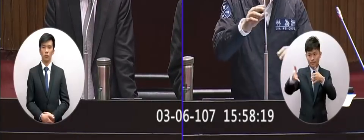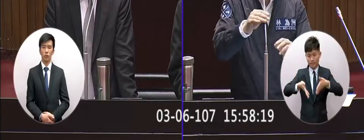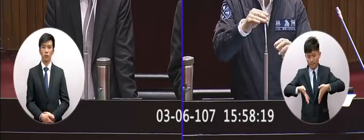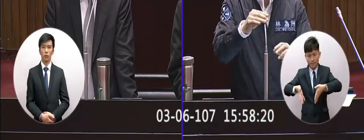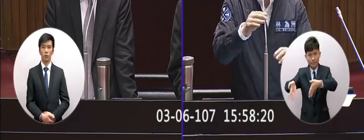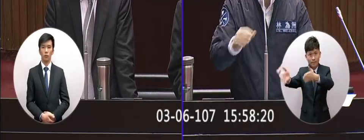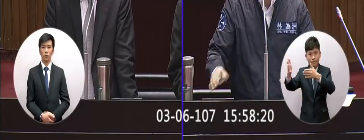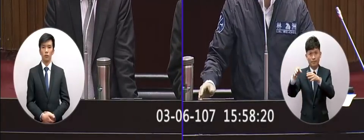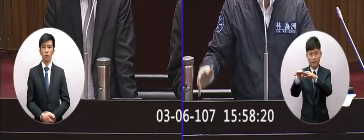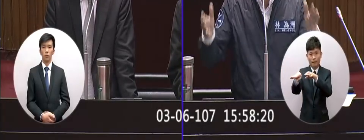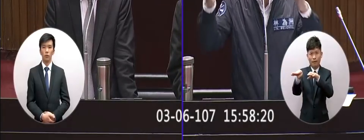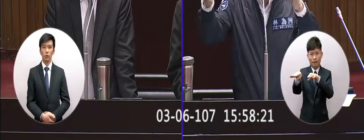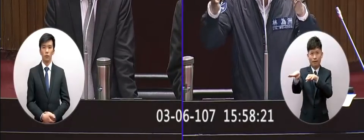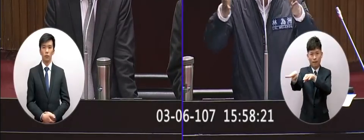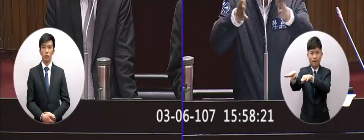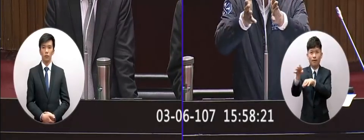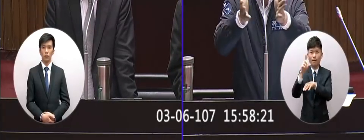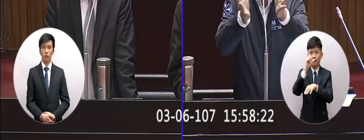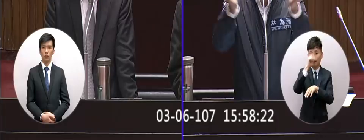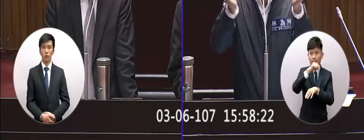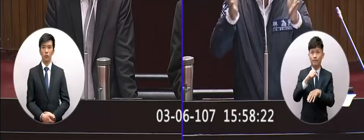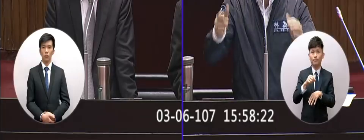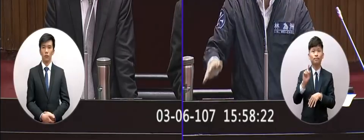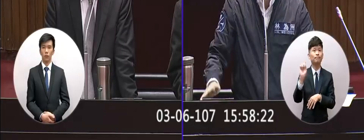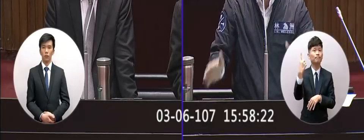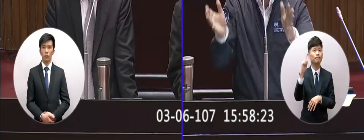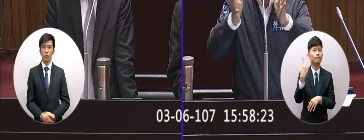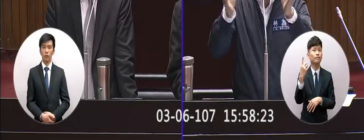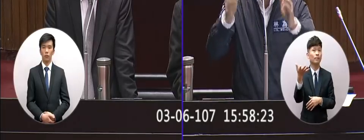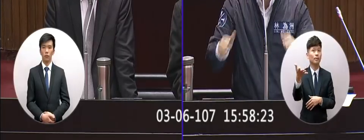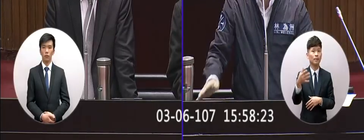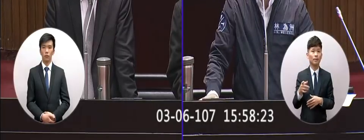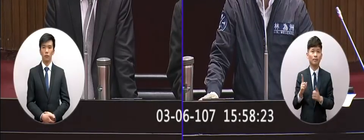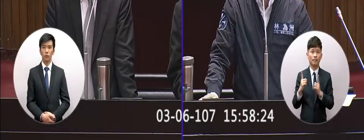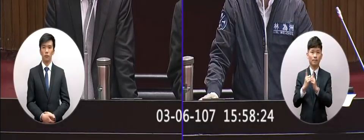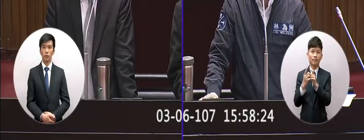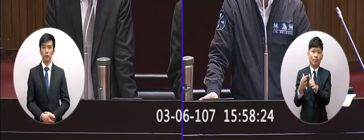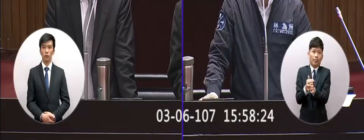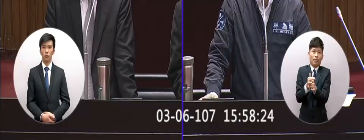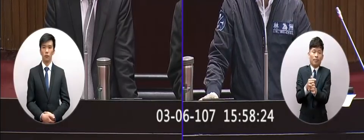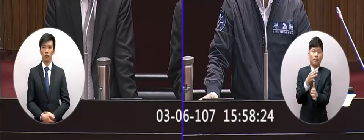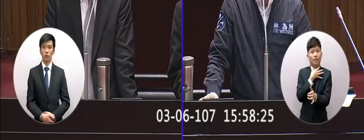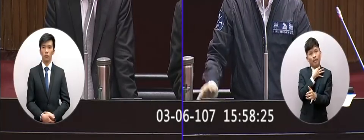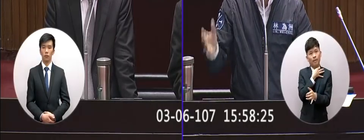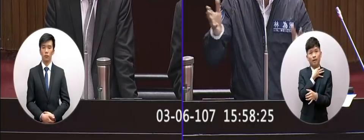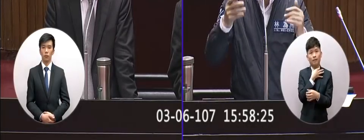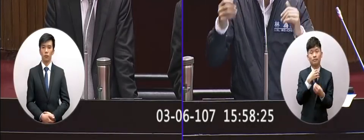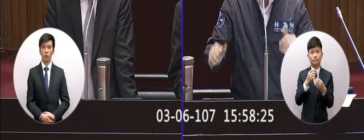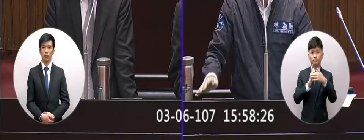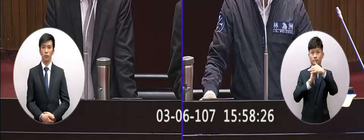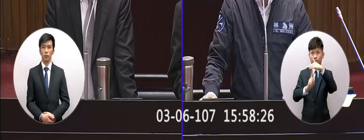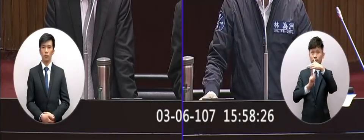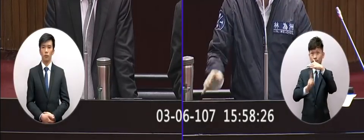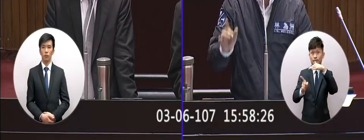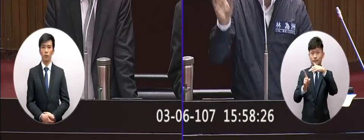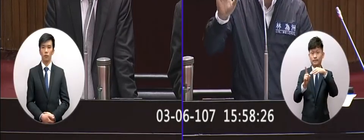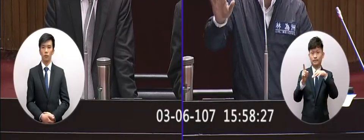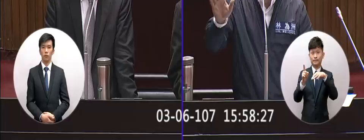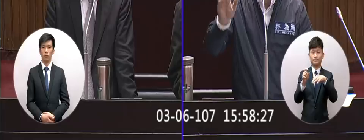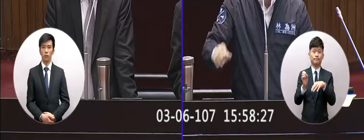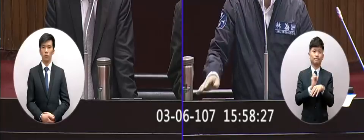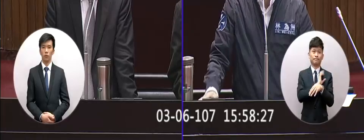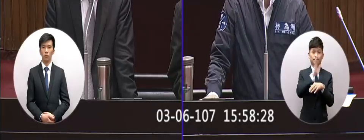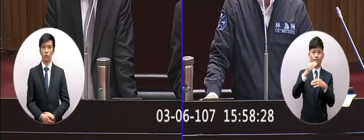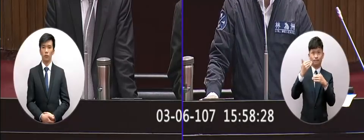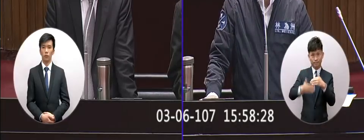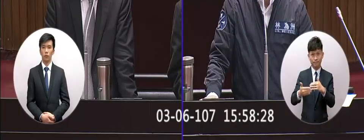它的原因是这样，当然就是一个瓶颈嘛，那个地方是一个瓶颈，这个高架桥结束，但是这个